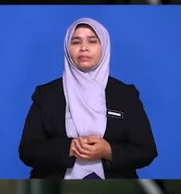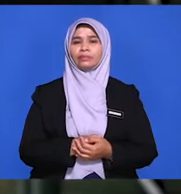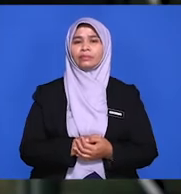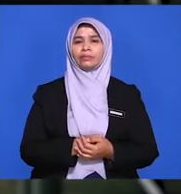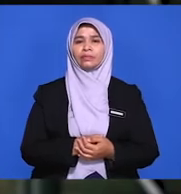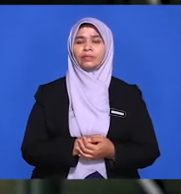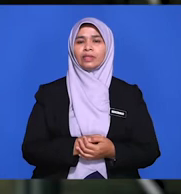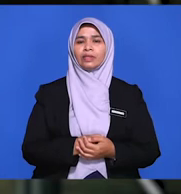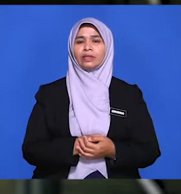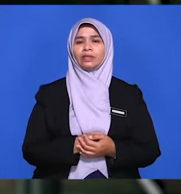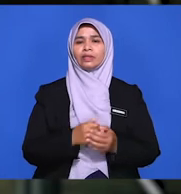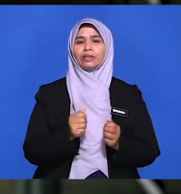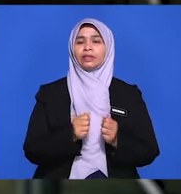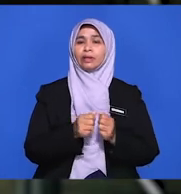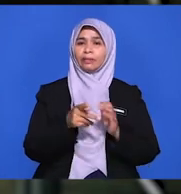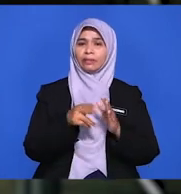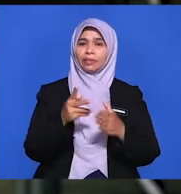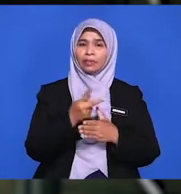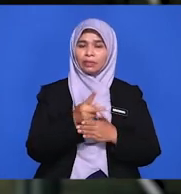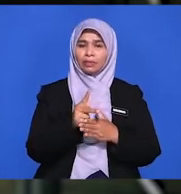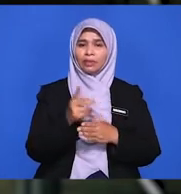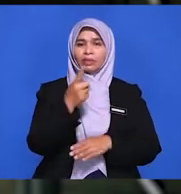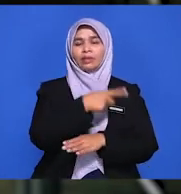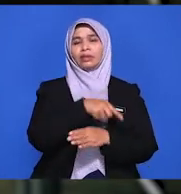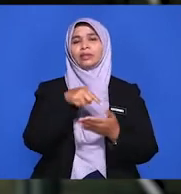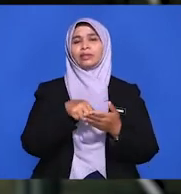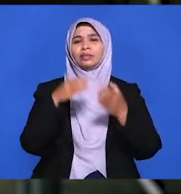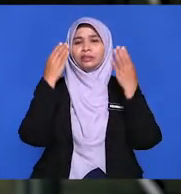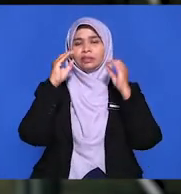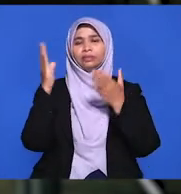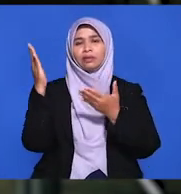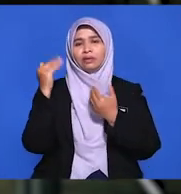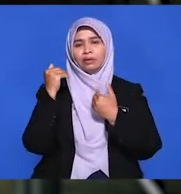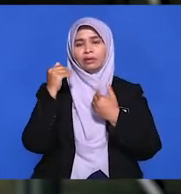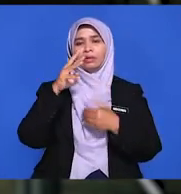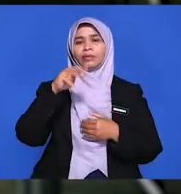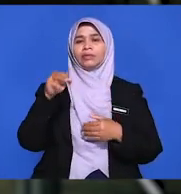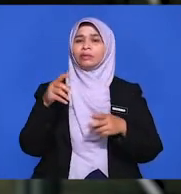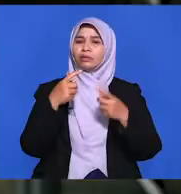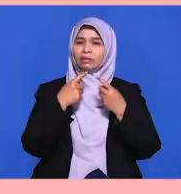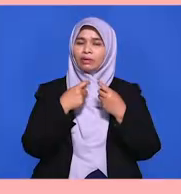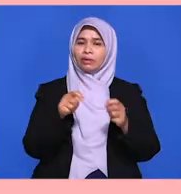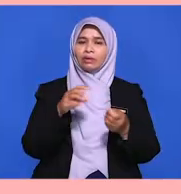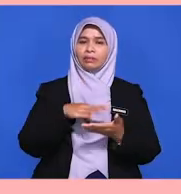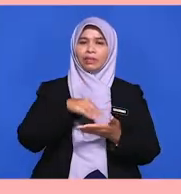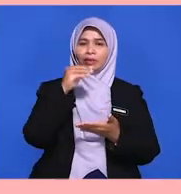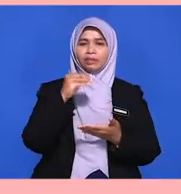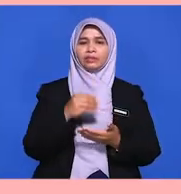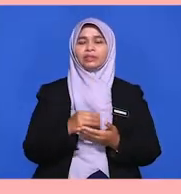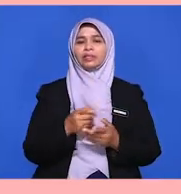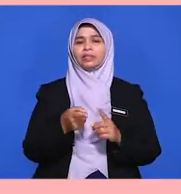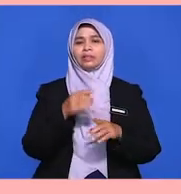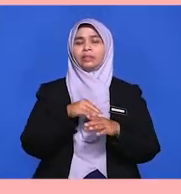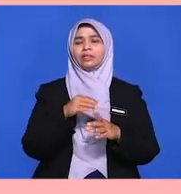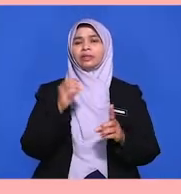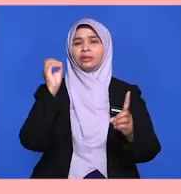Dengan perkongsian pada hari ini, cikgu harap murid-murid telah belajar sesuatu daripada objektif